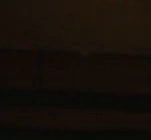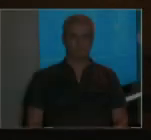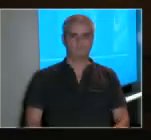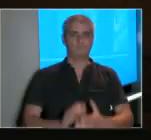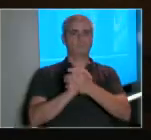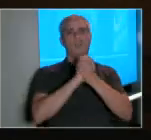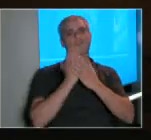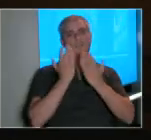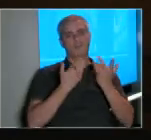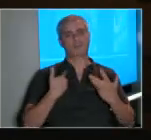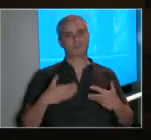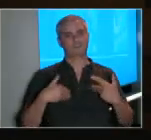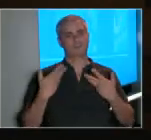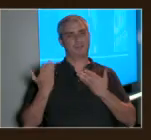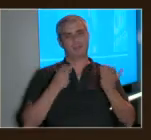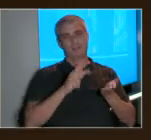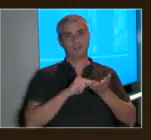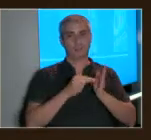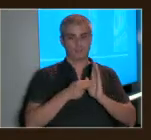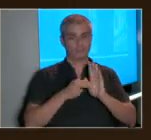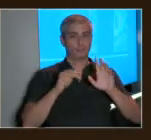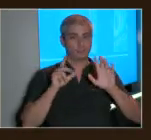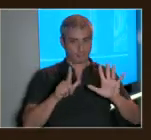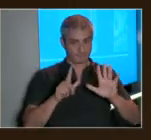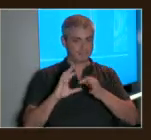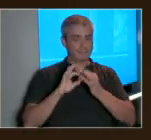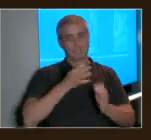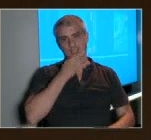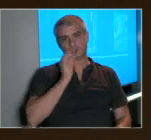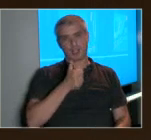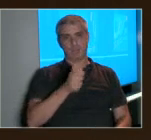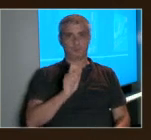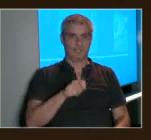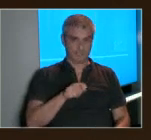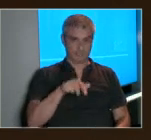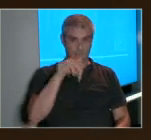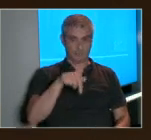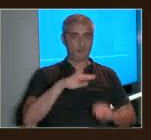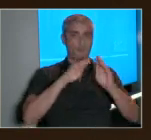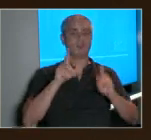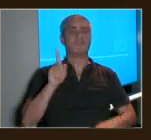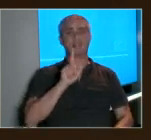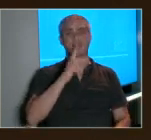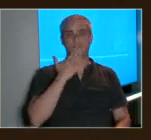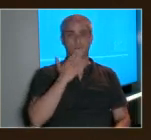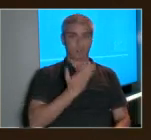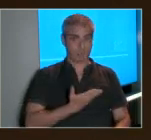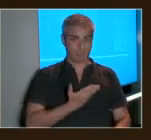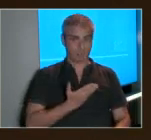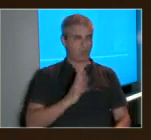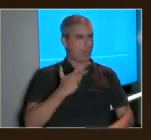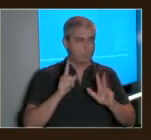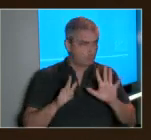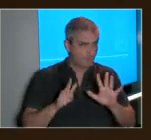שלום וברוכים הבאים, אנחנו שמחים לארח אתכם בתוכנית 7, סדרת הרצאות של ערוץ כנסת, כאן ממכון ון ליר בירושלים.